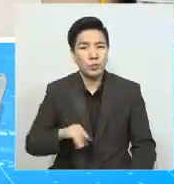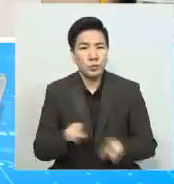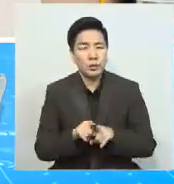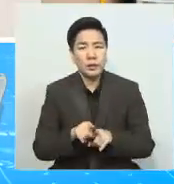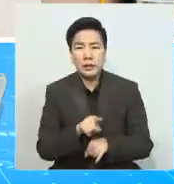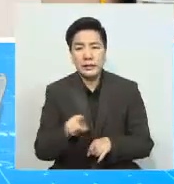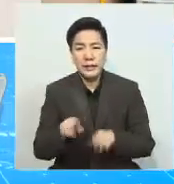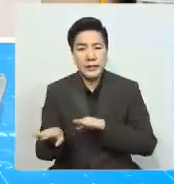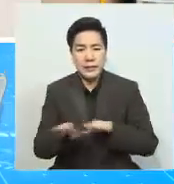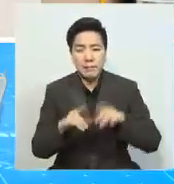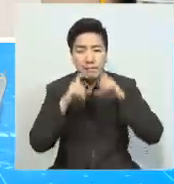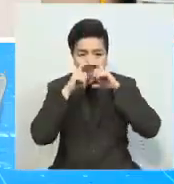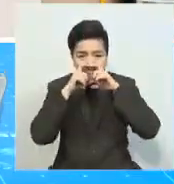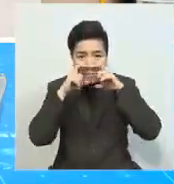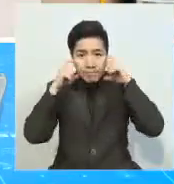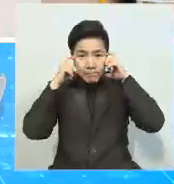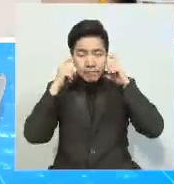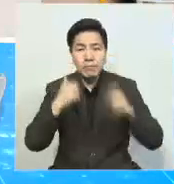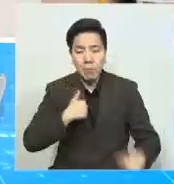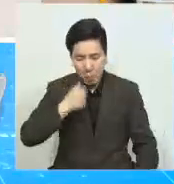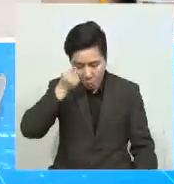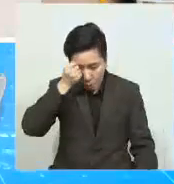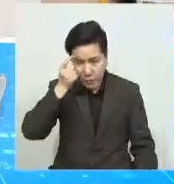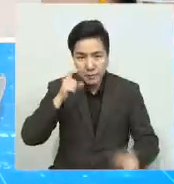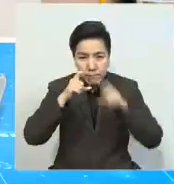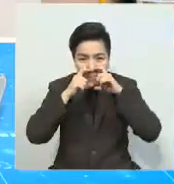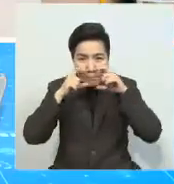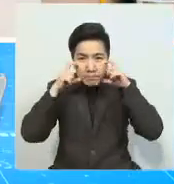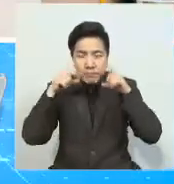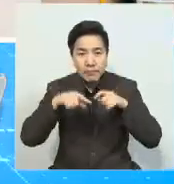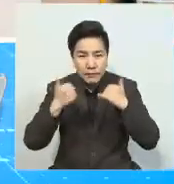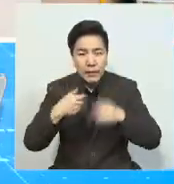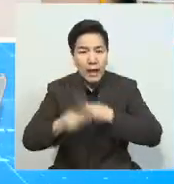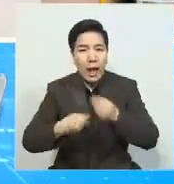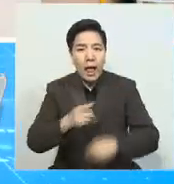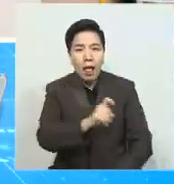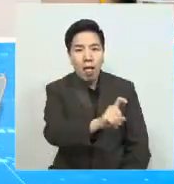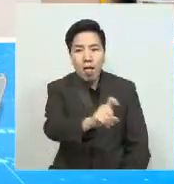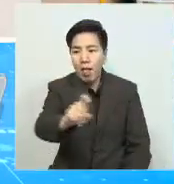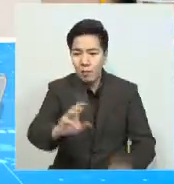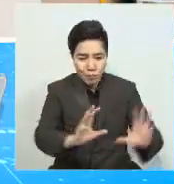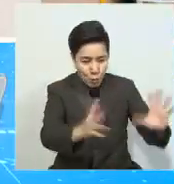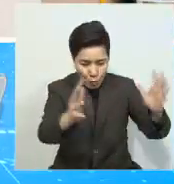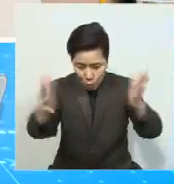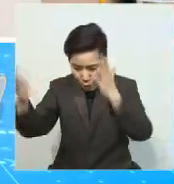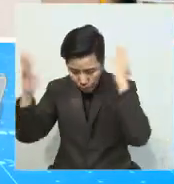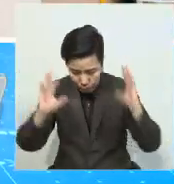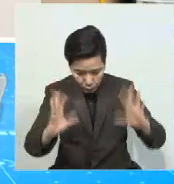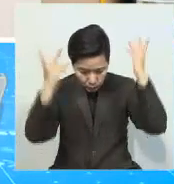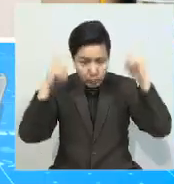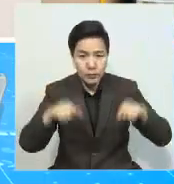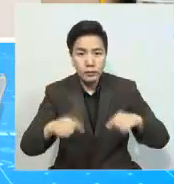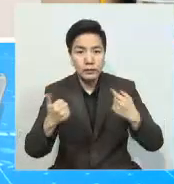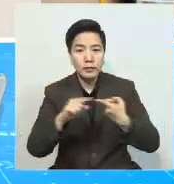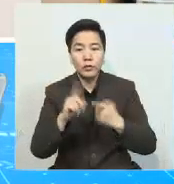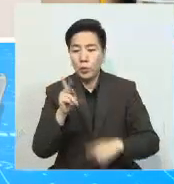ท่านพยายามเตรียมหน้ากากนะครับผมเข้าใจดีว่าหน้ากากวันนี้มันในท้องตลาดมันเริ่มจะขาดแคลนแต่ว่า